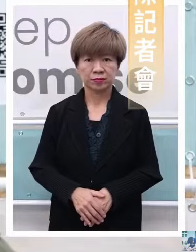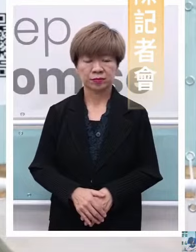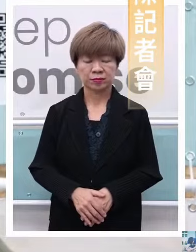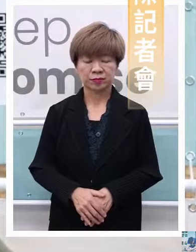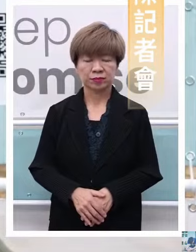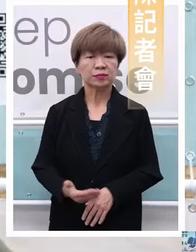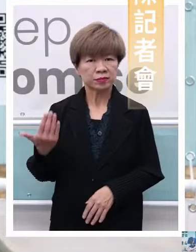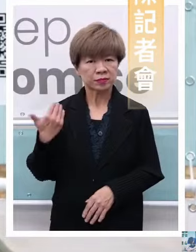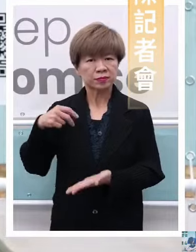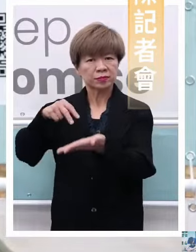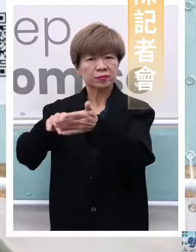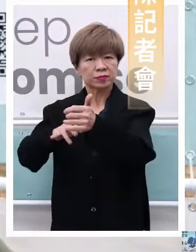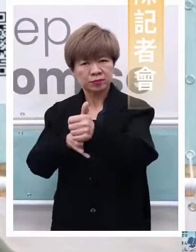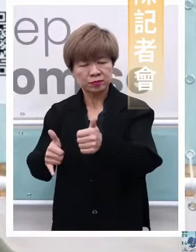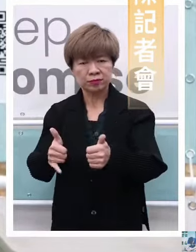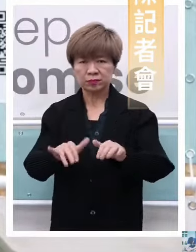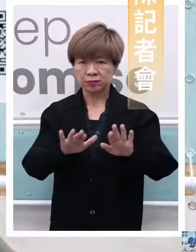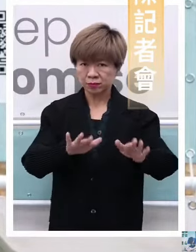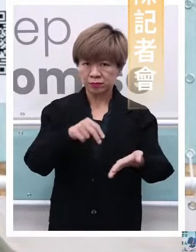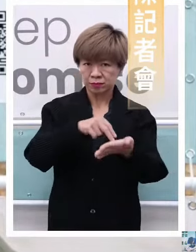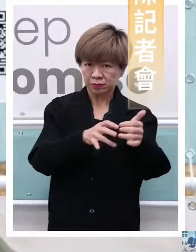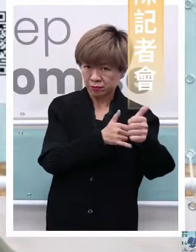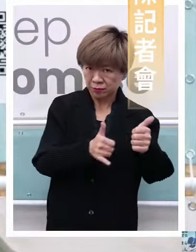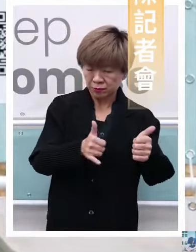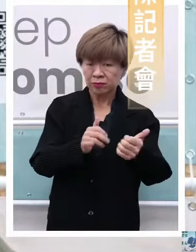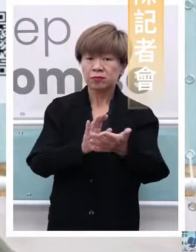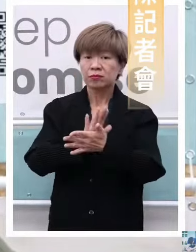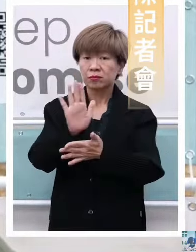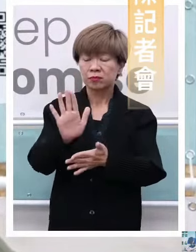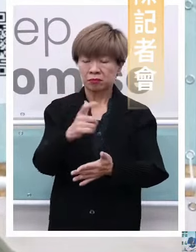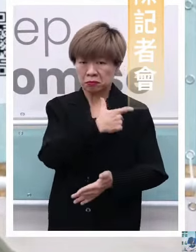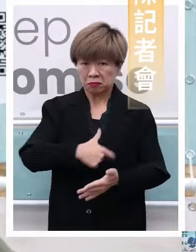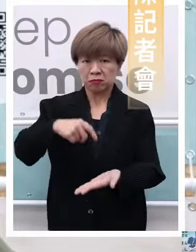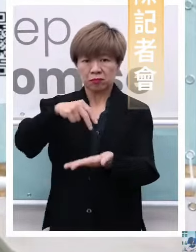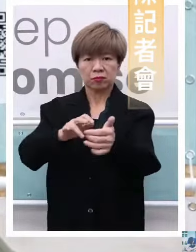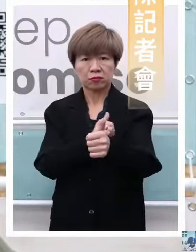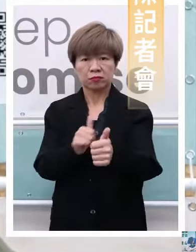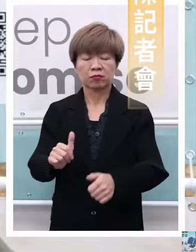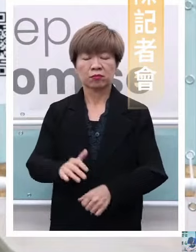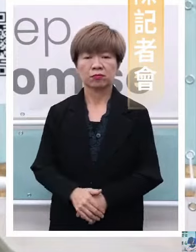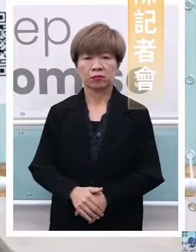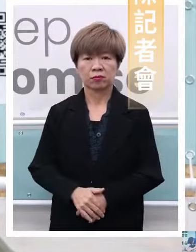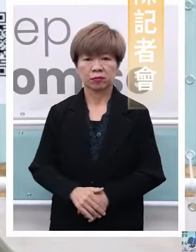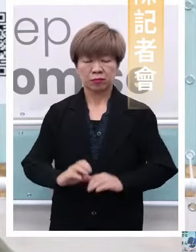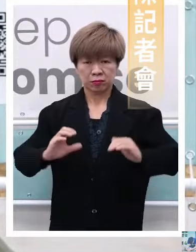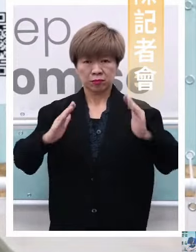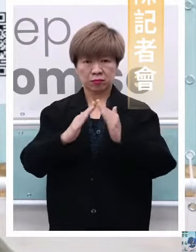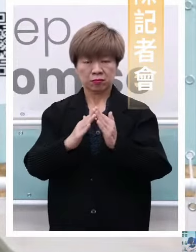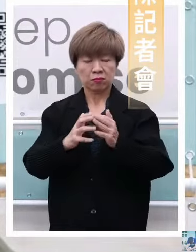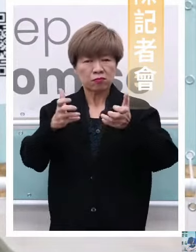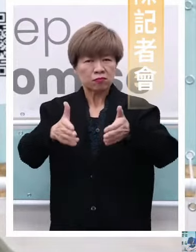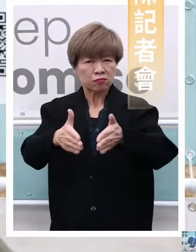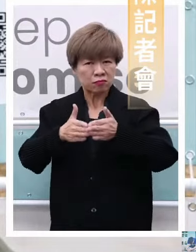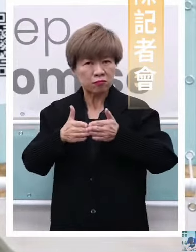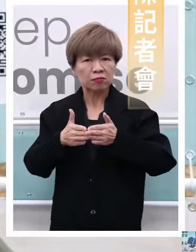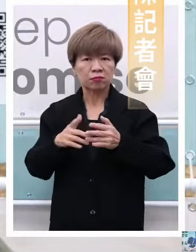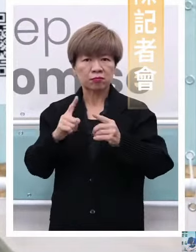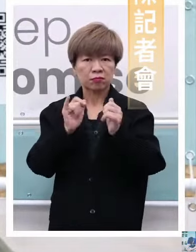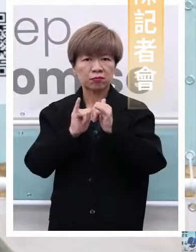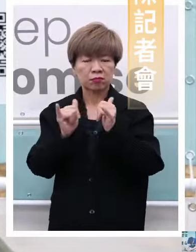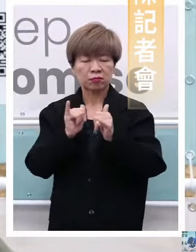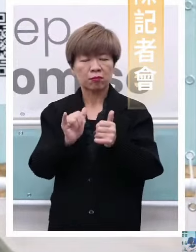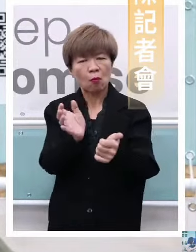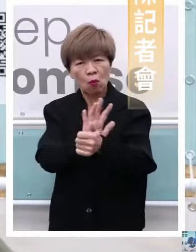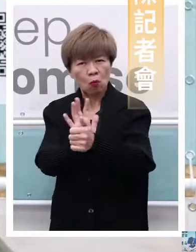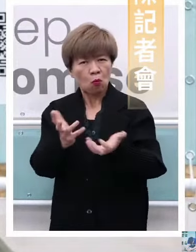立委或者是现任是立委或者是未来可能是立委，这个我们国家的栋梁以及我们人民的公仆，那